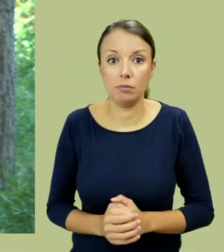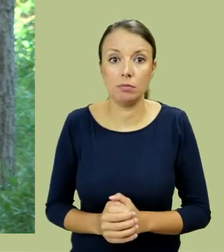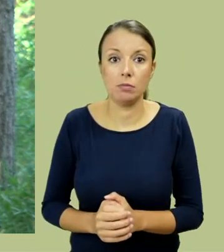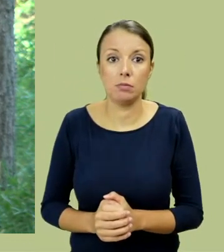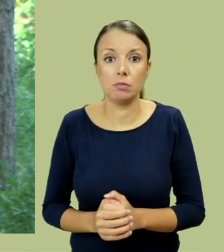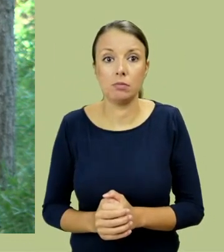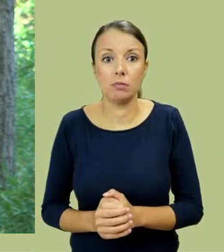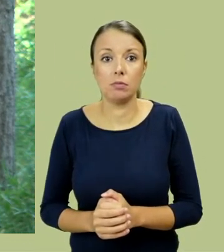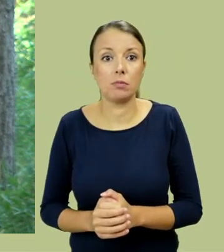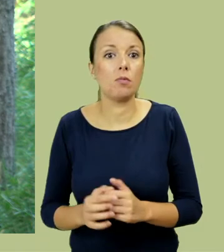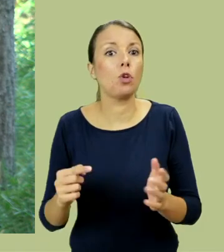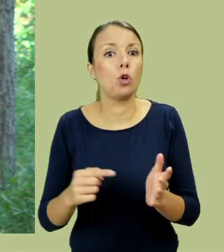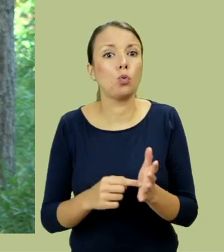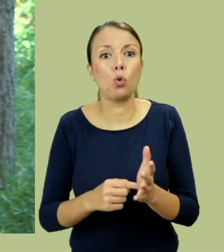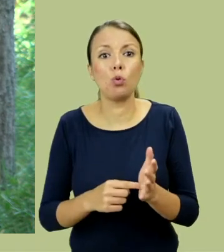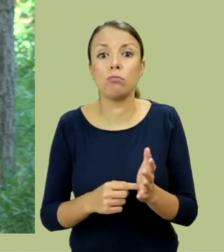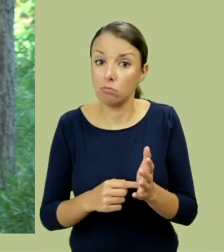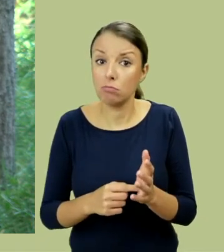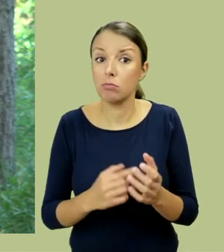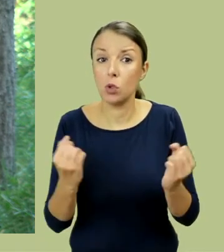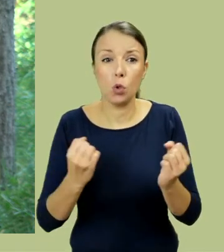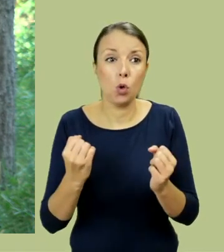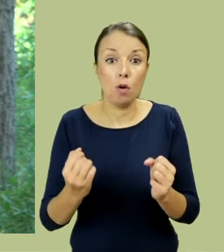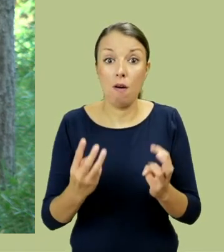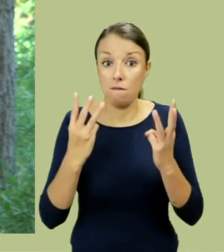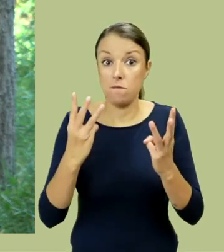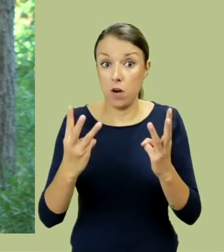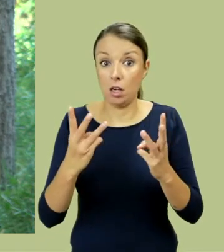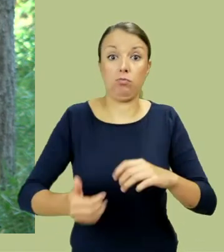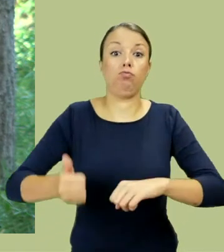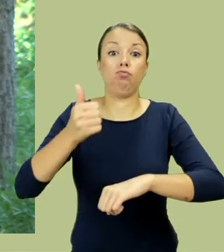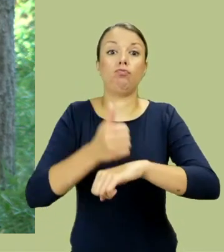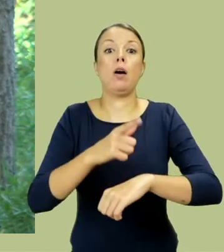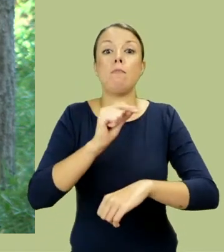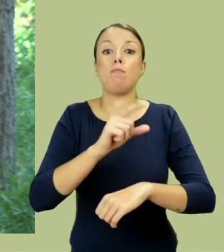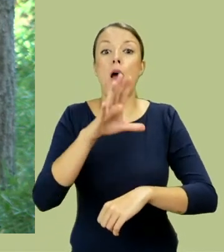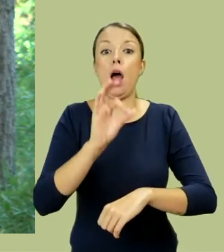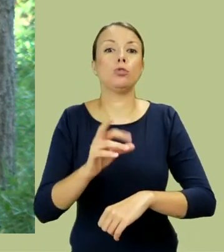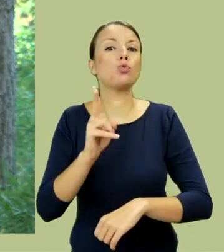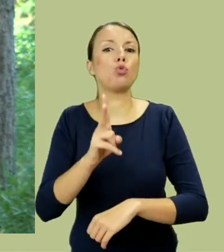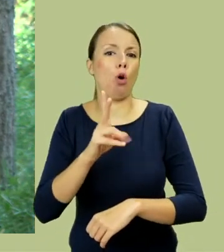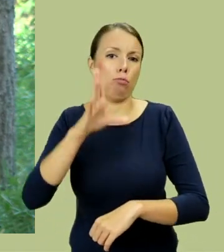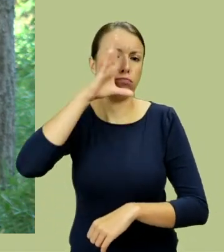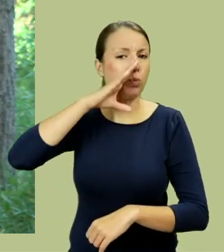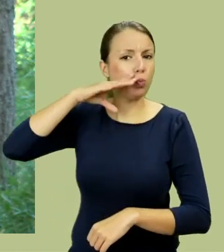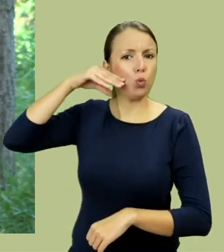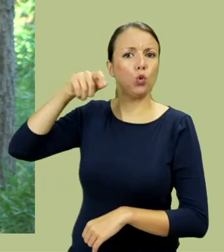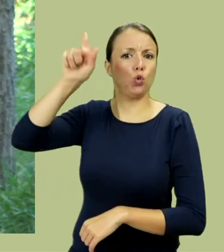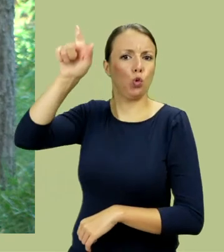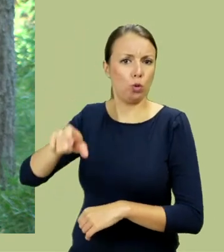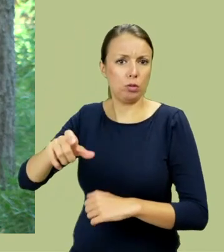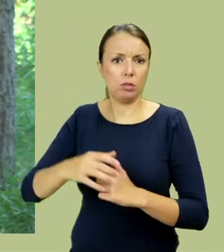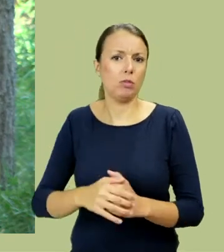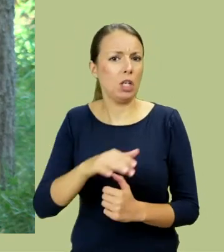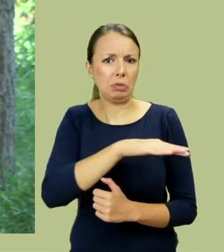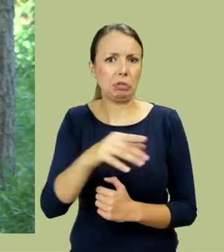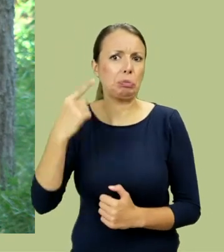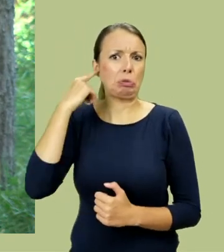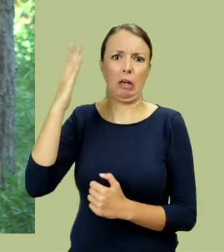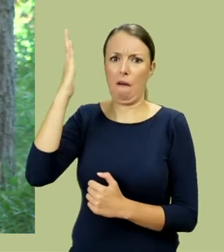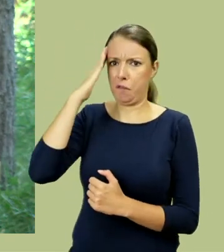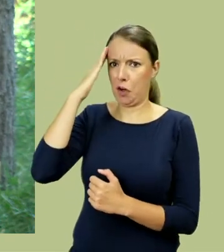takim, można powiedzieć, jednym z najbardziej znanych wodzów PPS-u jest Piłsudski. Już o nim słychać, Ola też o nim słyszała i o